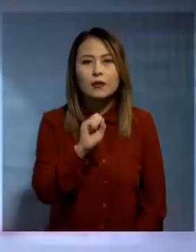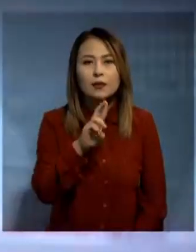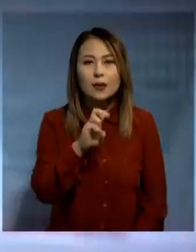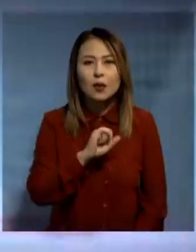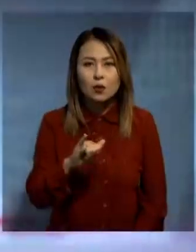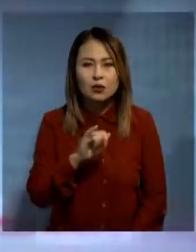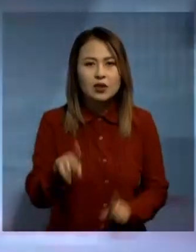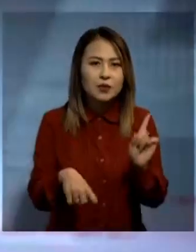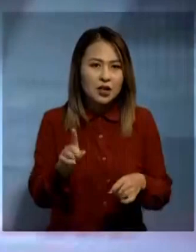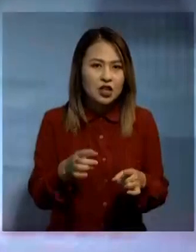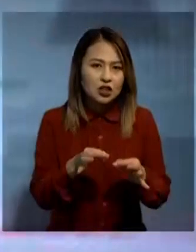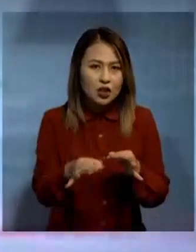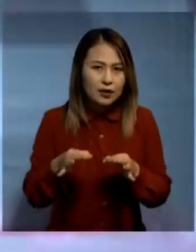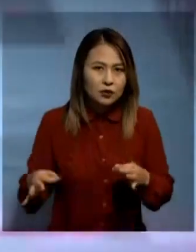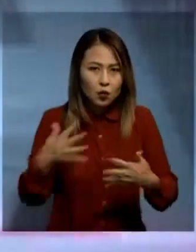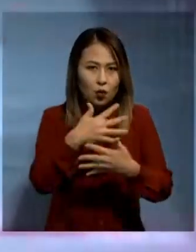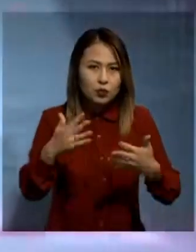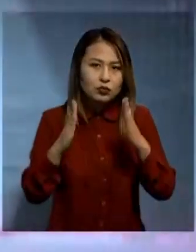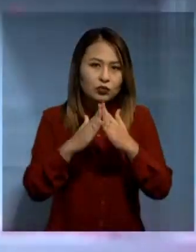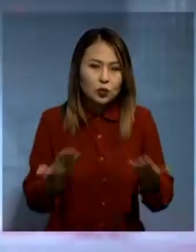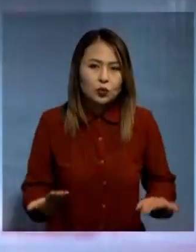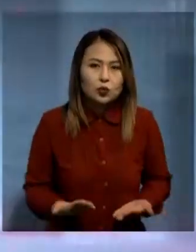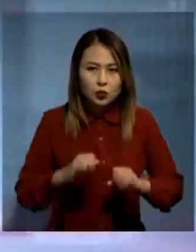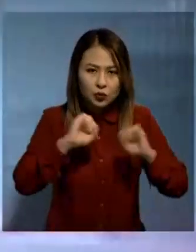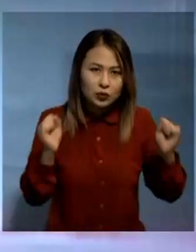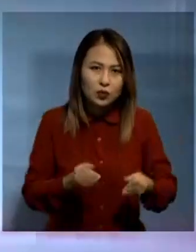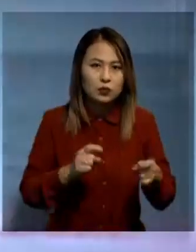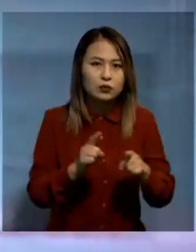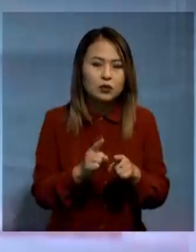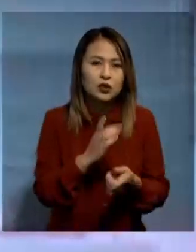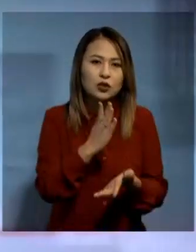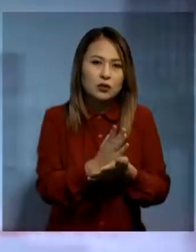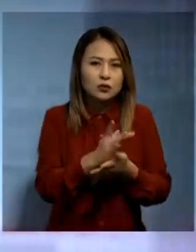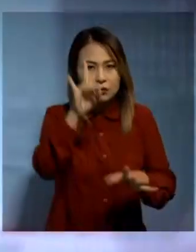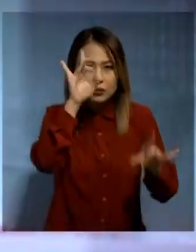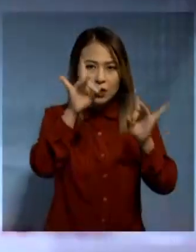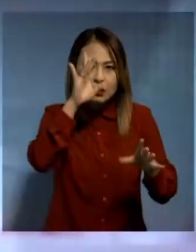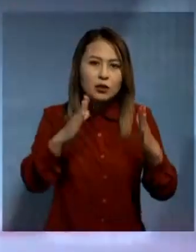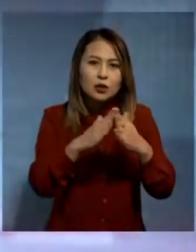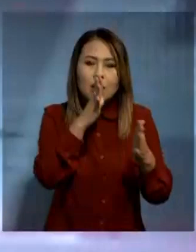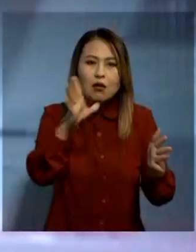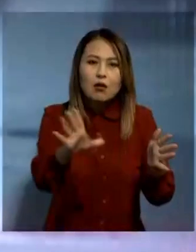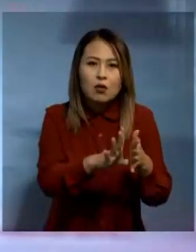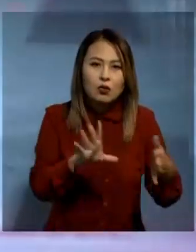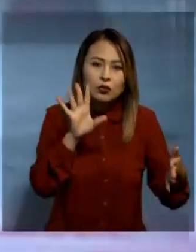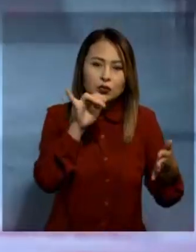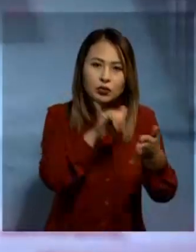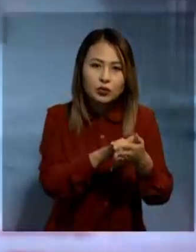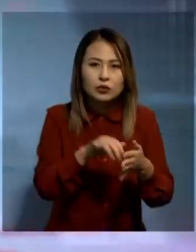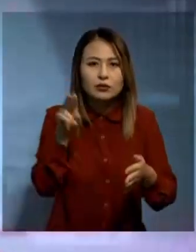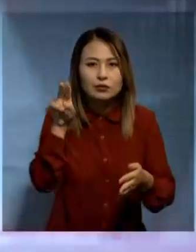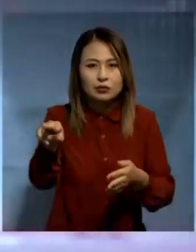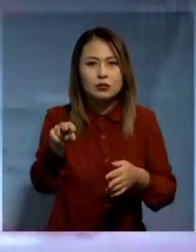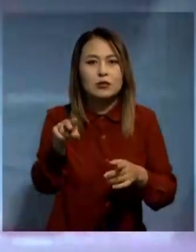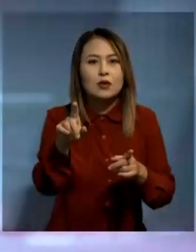Ал Ақтауда кейбір шағын аудандағы көп қабатты үйлердің тұрғындары суық пәтерінде тоңып отыр. Шарасыздықтан баспананы электропеш қосып